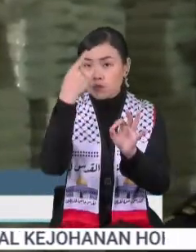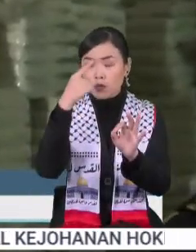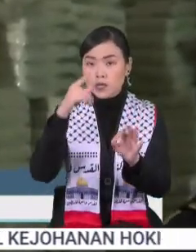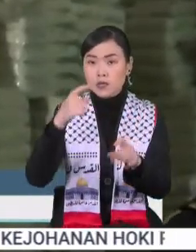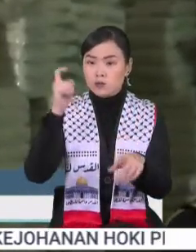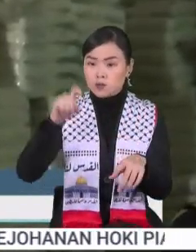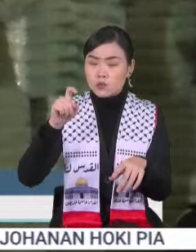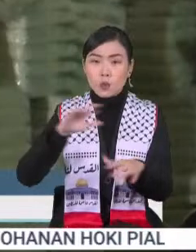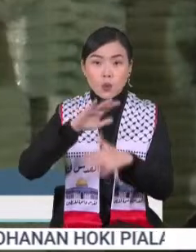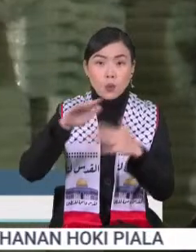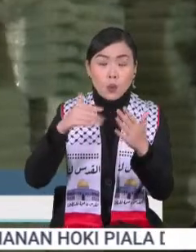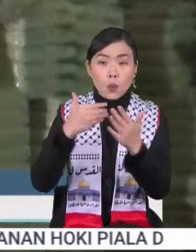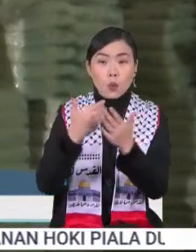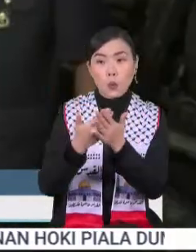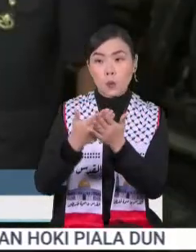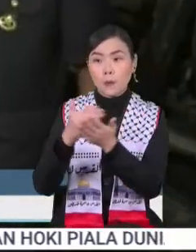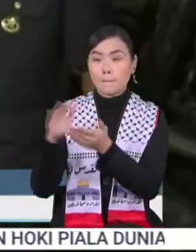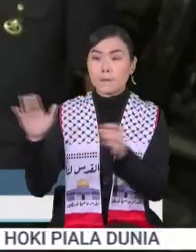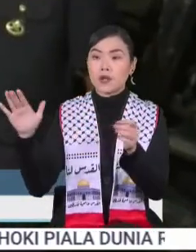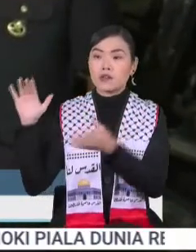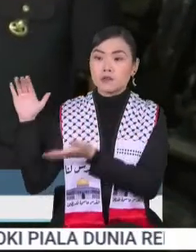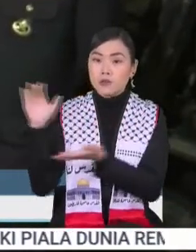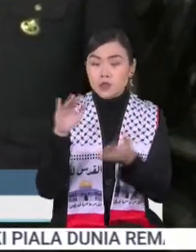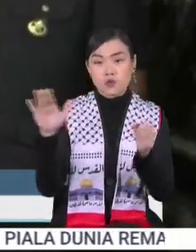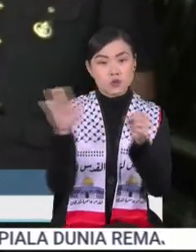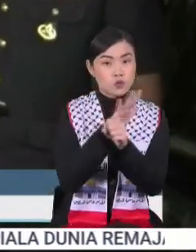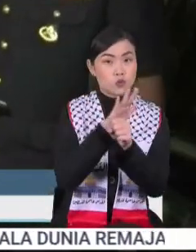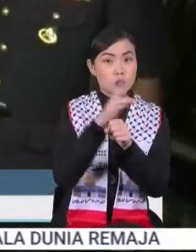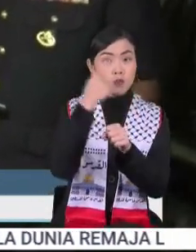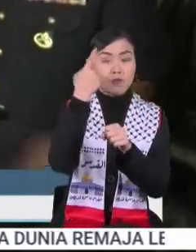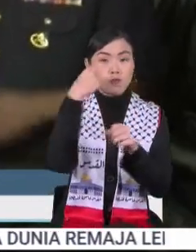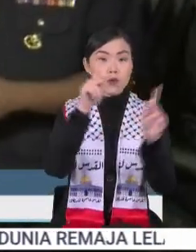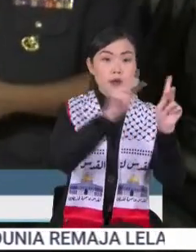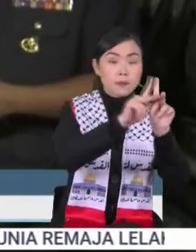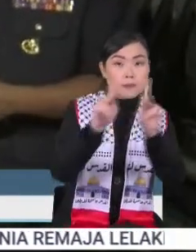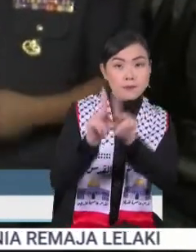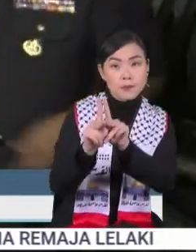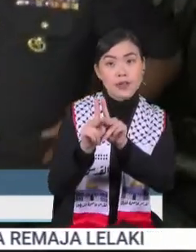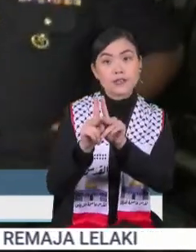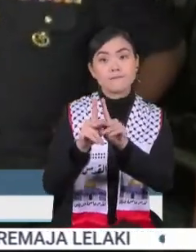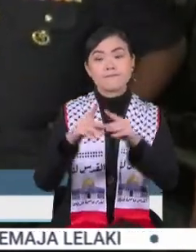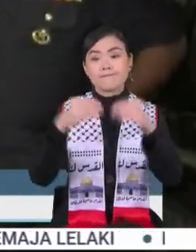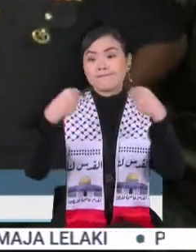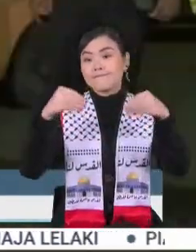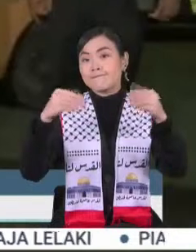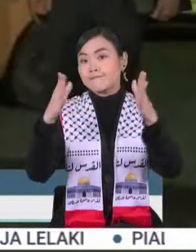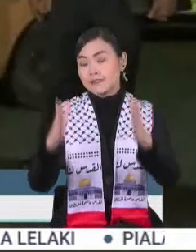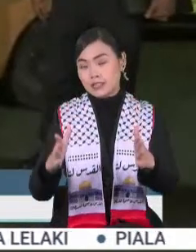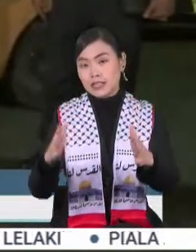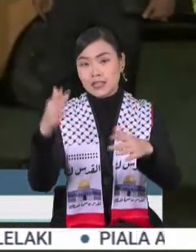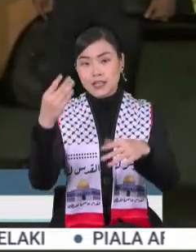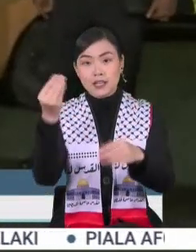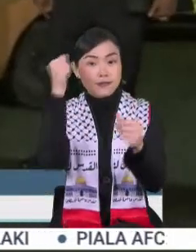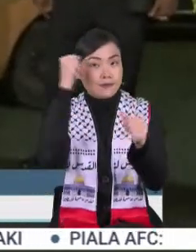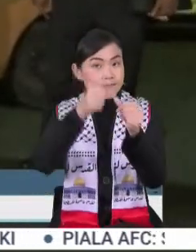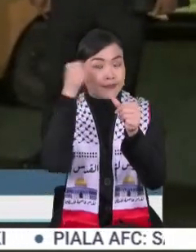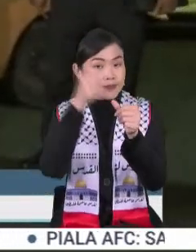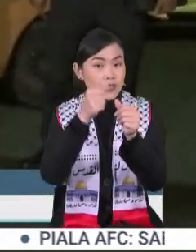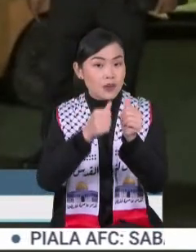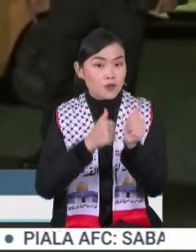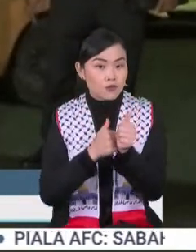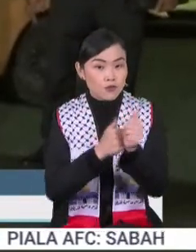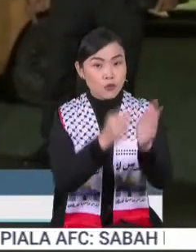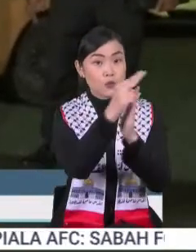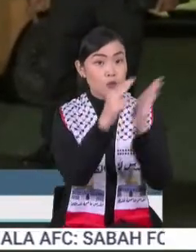tidak terputus khususnya di kawasan luar Bandar sementara itu para peniaga pula diingatkan agar sentiasa mematuhi